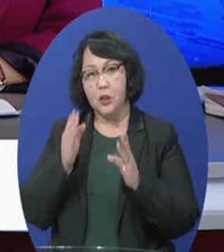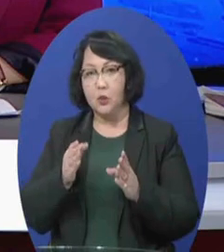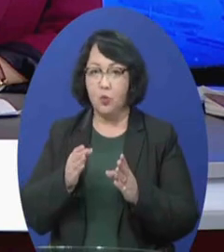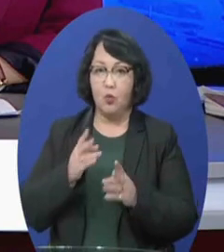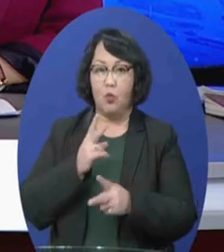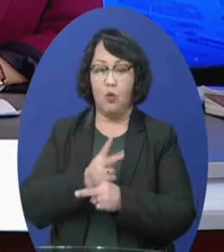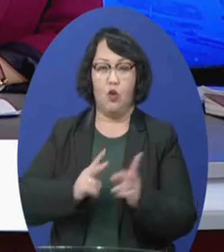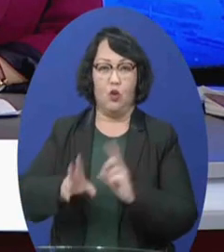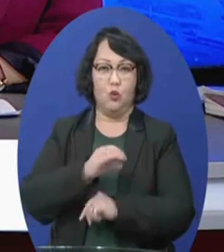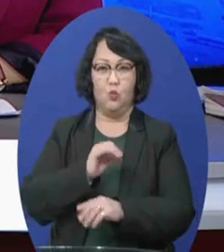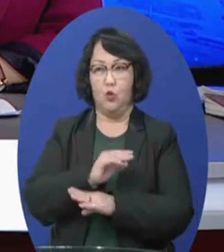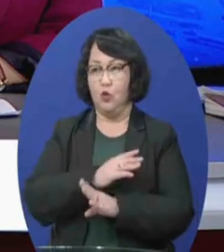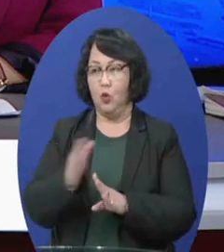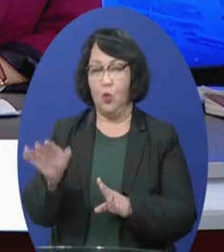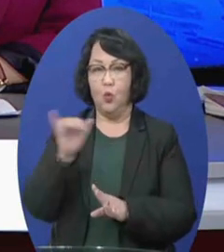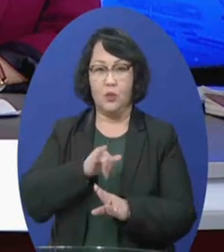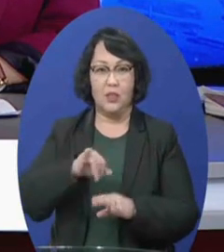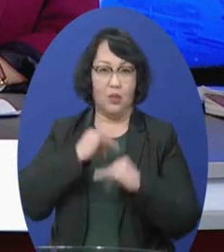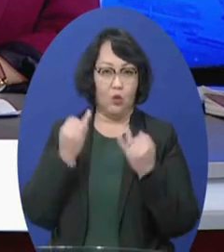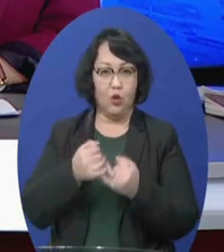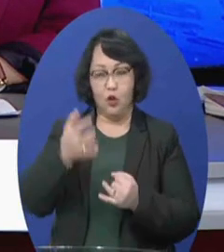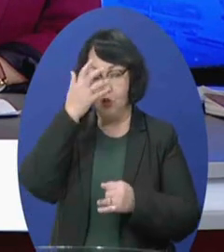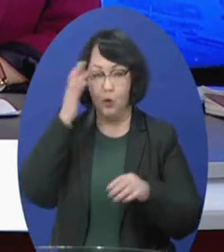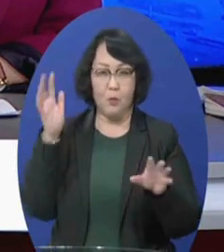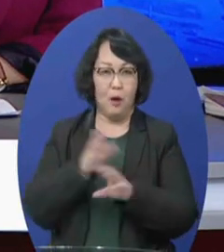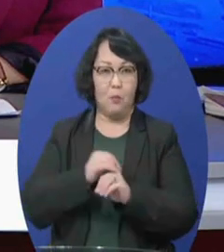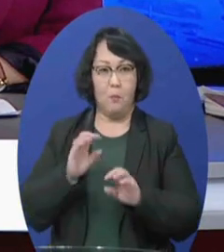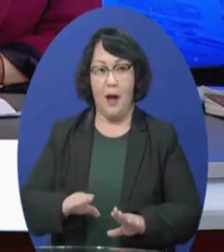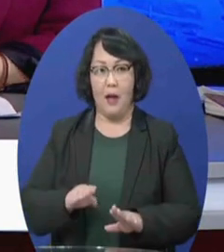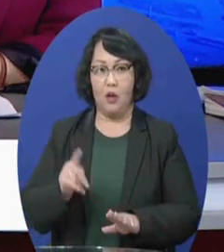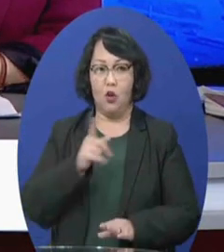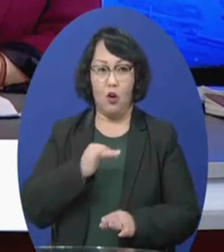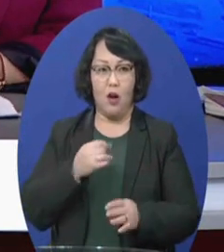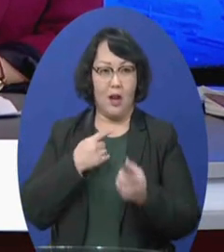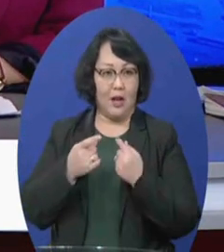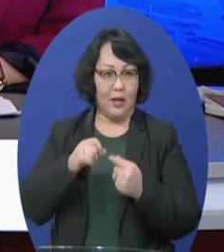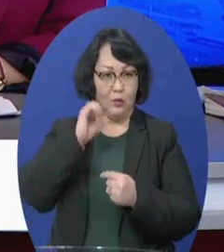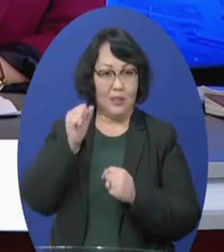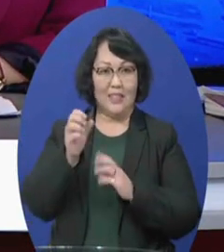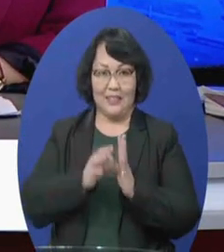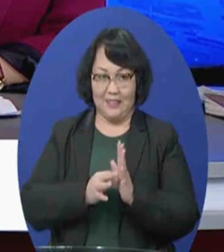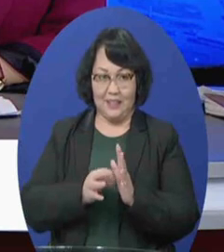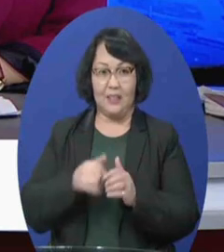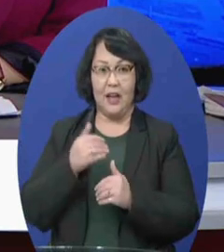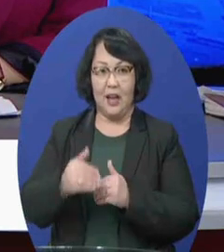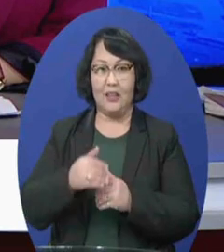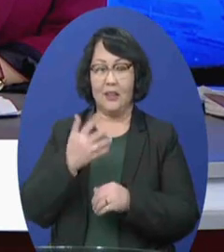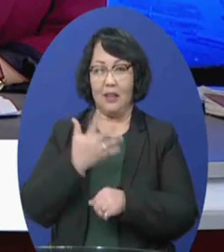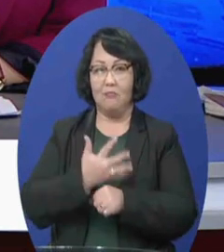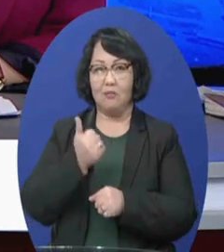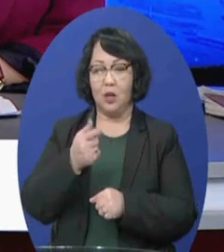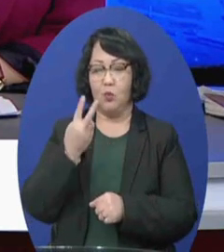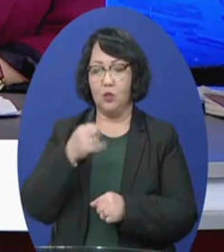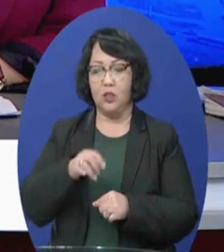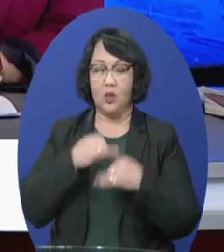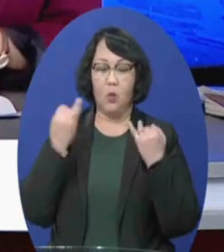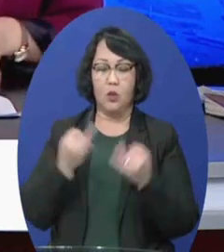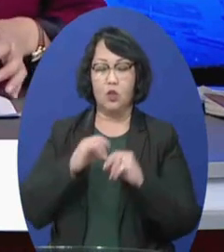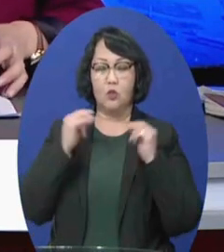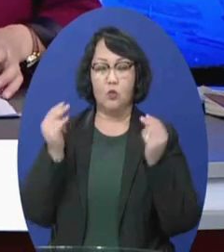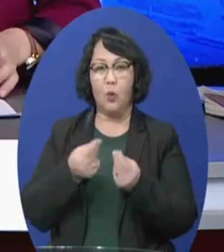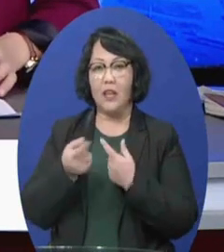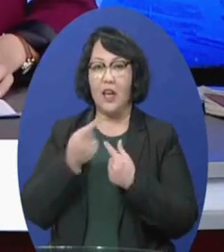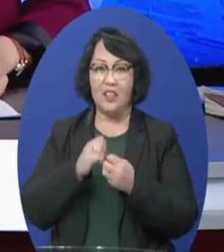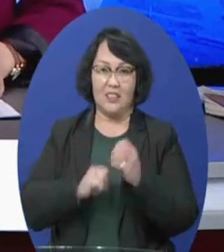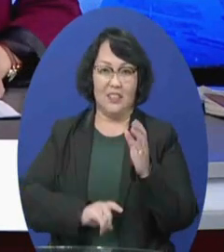хойш улсын хурлын төрийн байгууллалтын байнгын ороо асуудлыг хэлэлцээд за дараа нь үүний араас бол 17 цагийн үед улсын хурлын чуулганы нэгдсэн уралдаа